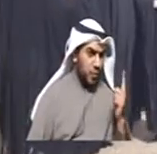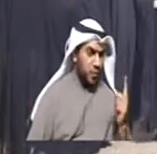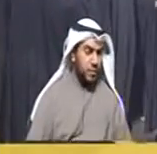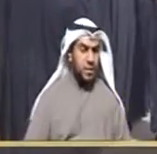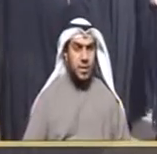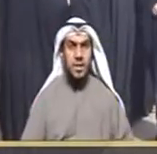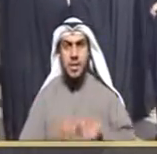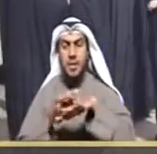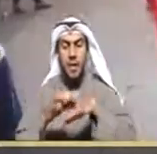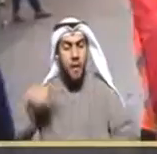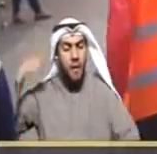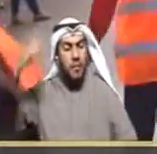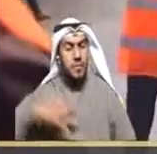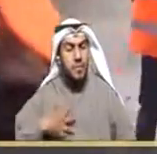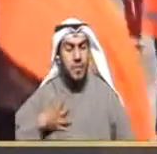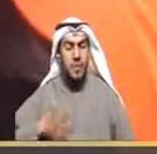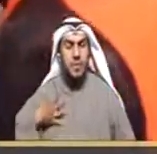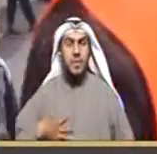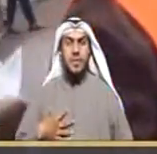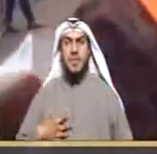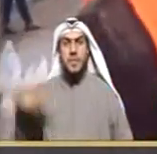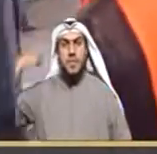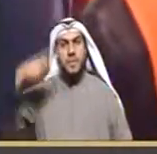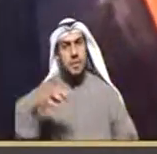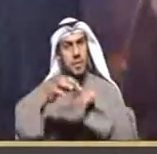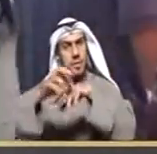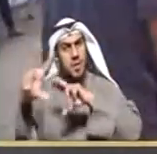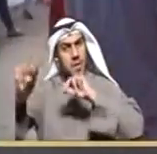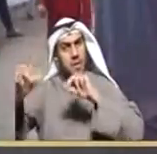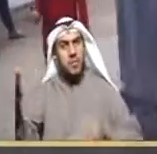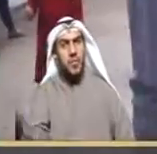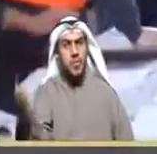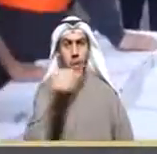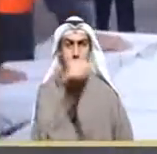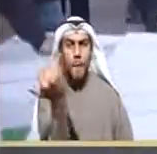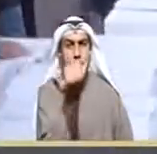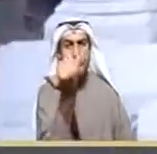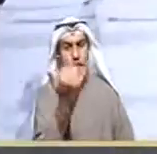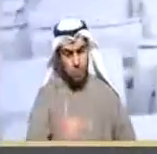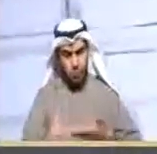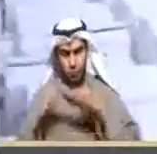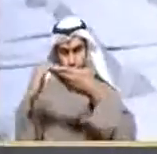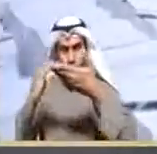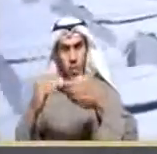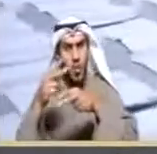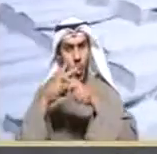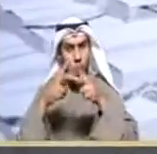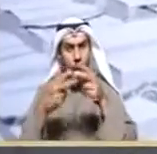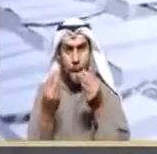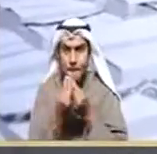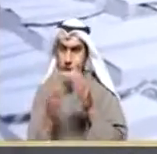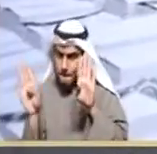الشعور الإنساني النبيل والدعم اللامحدود من قبل دولة الكويت إلى الشعب العراقي الشقيق ضمن حملة الكويت إلى